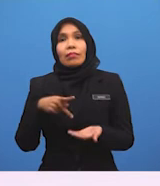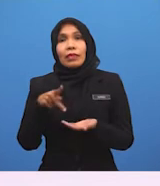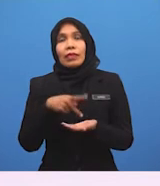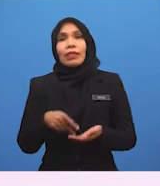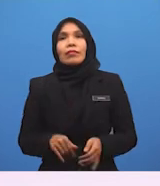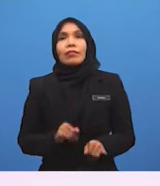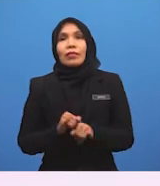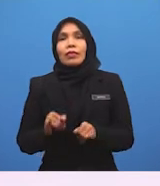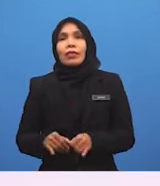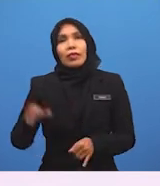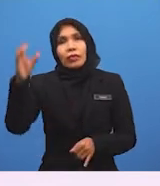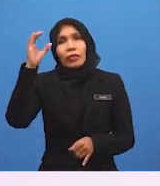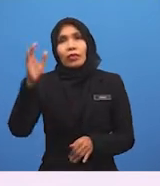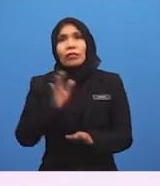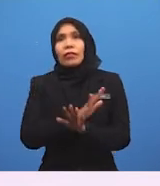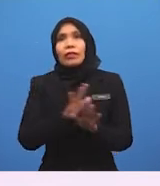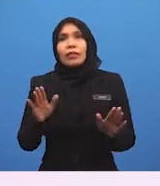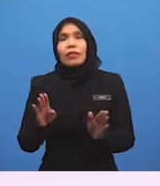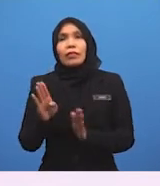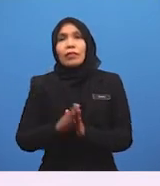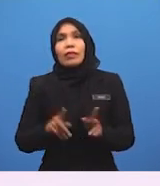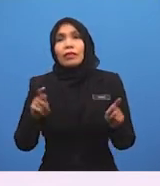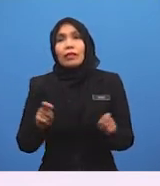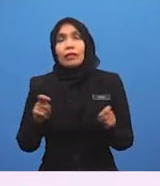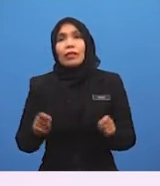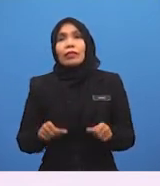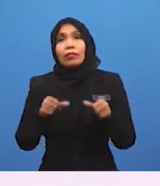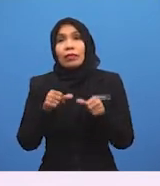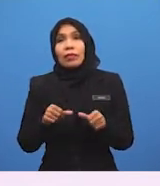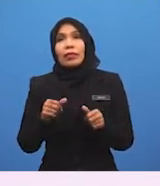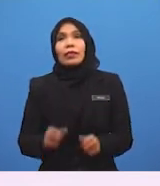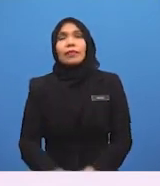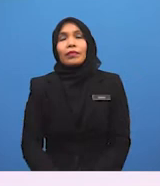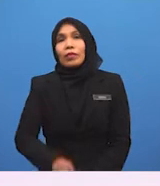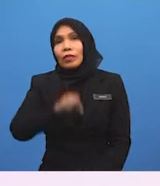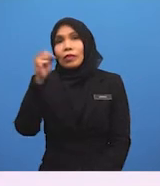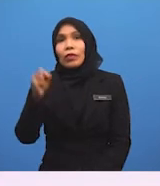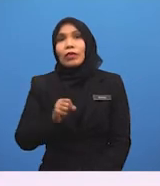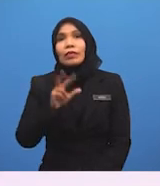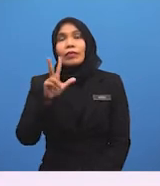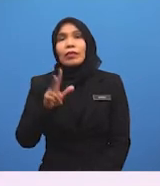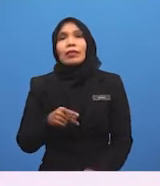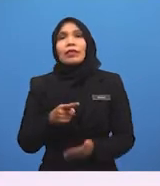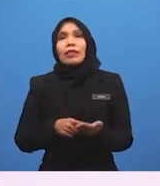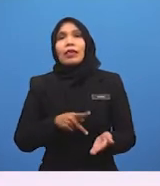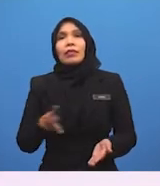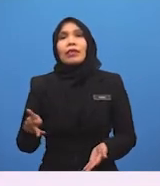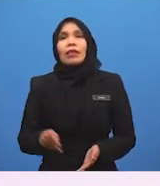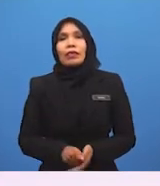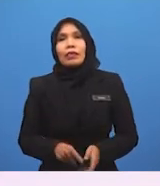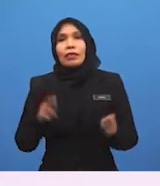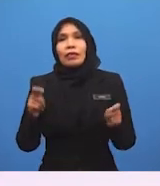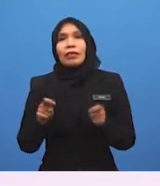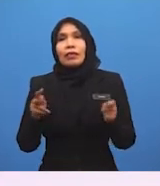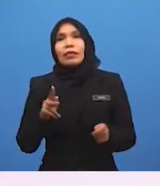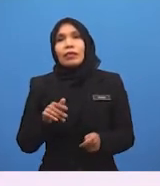jika Chong tidak bertindak adil? Soalan ketiga, apakah tindakan yang